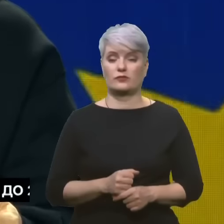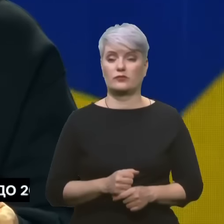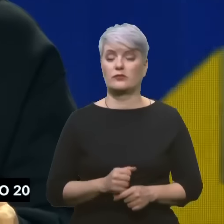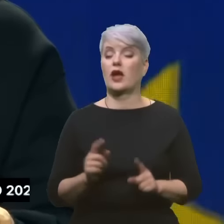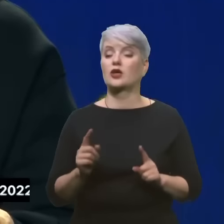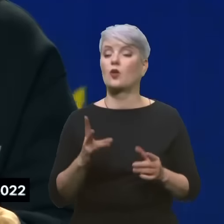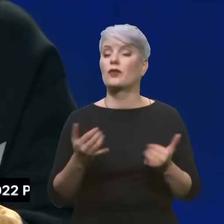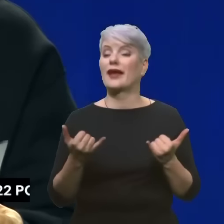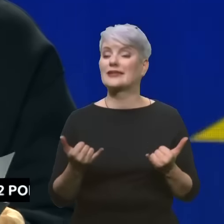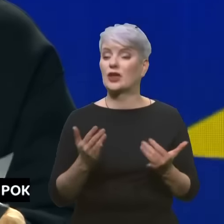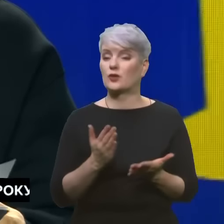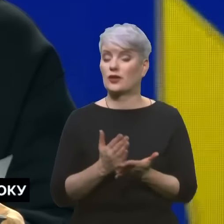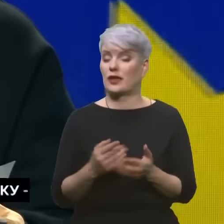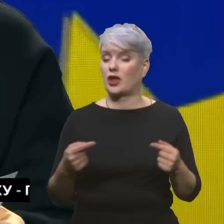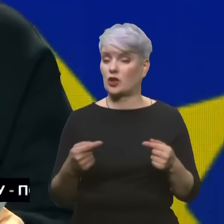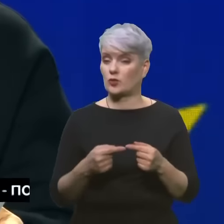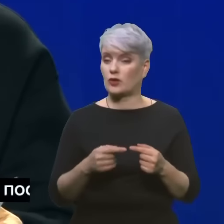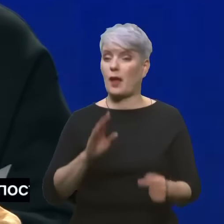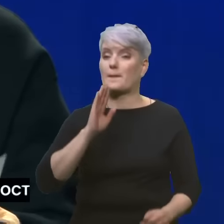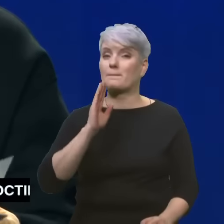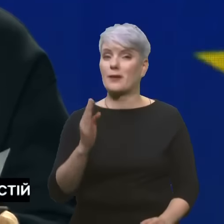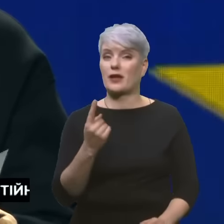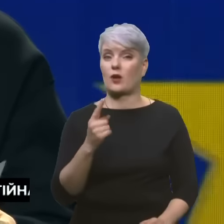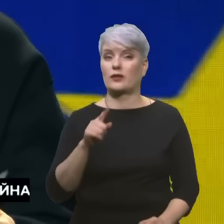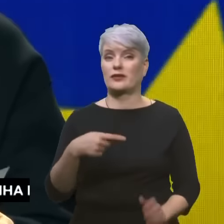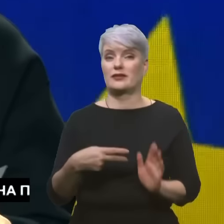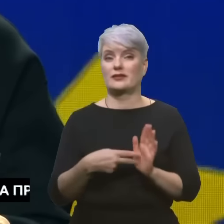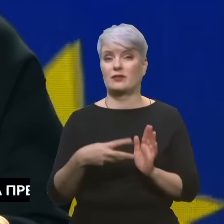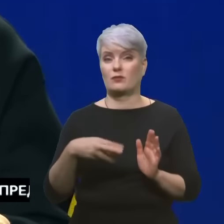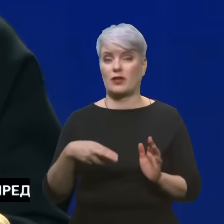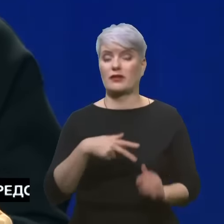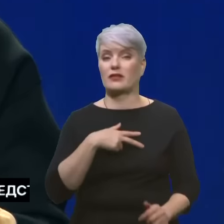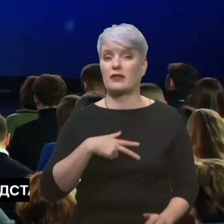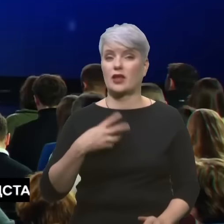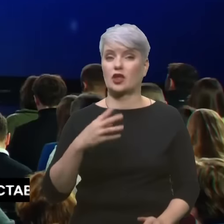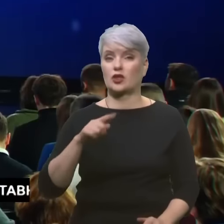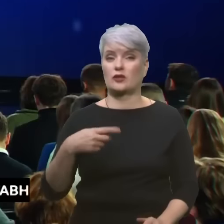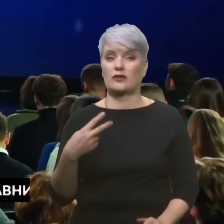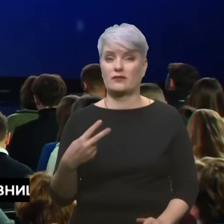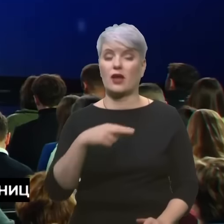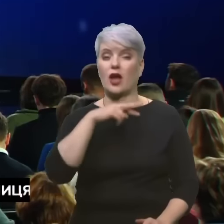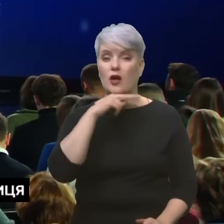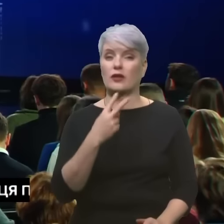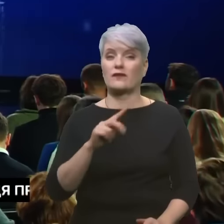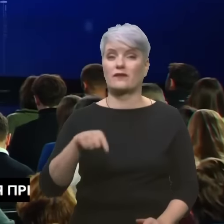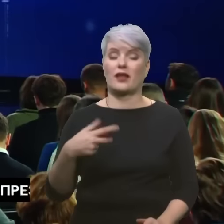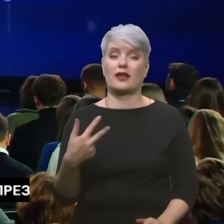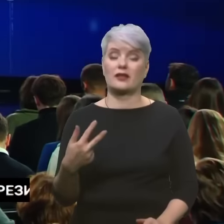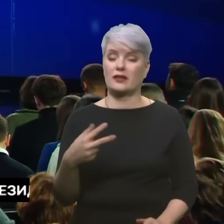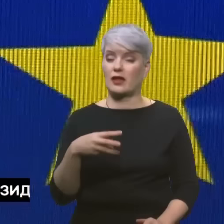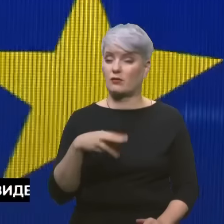Те, що на сьогодні є точно, Бельгія 1,7 мільярдів, Данія 4,2 мільярда, Корея 2,3 мільярда,